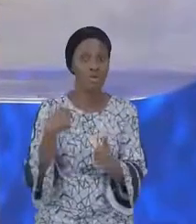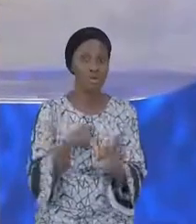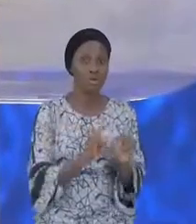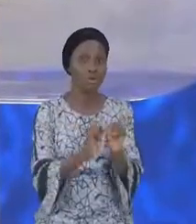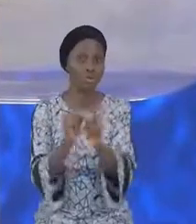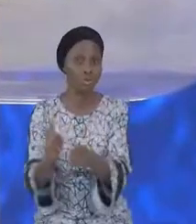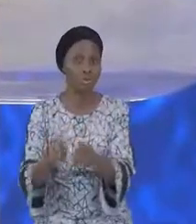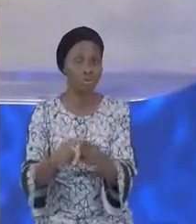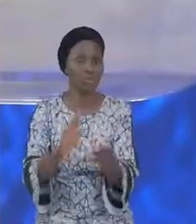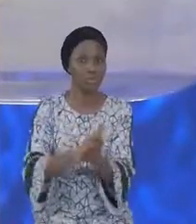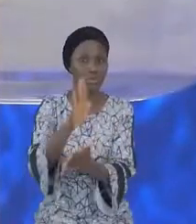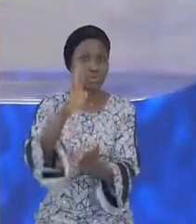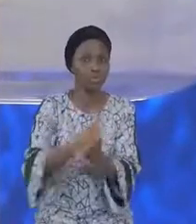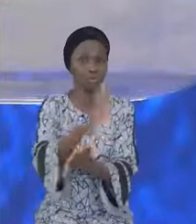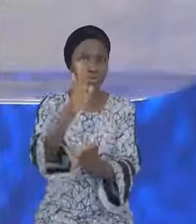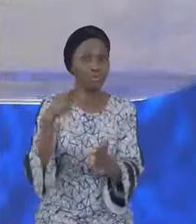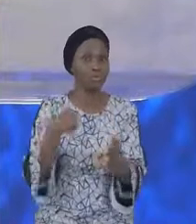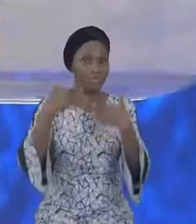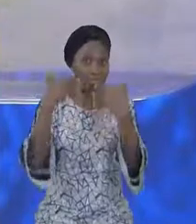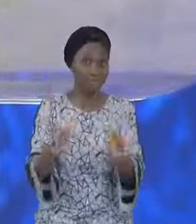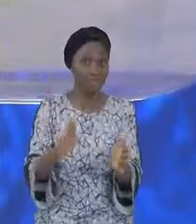Lorsqu'on va à l'école,